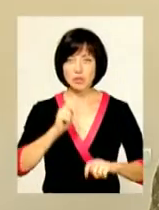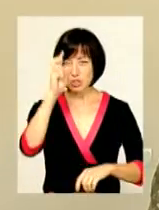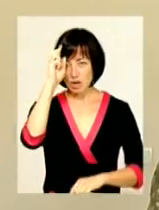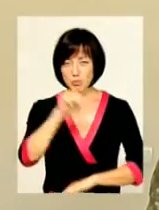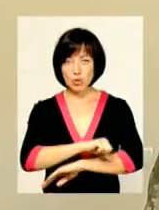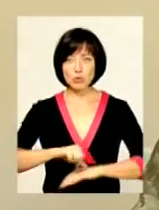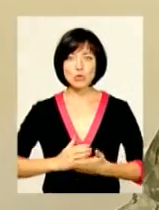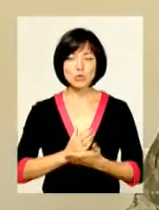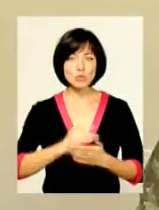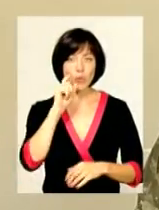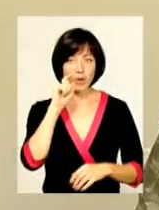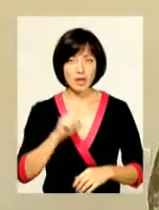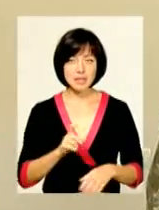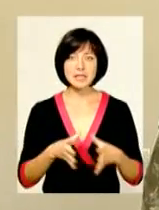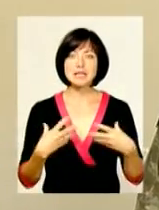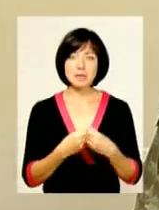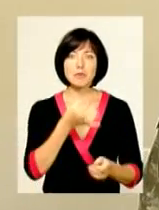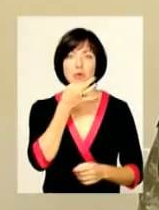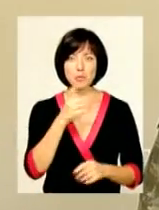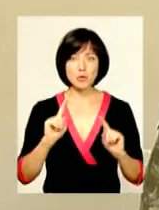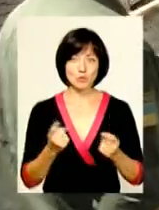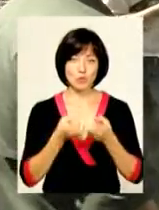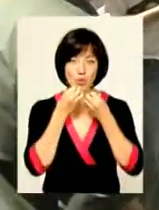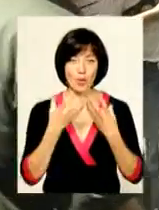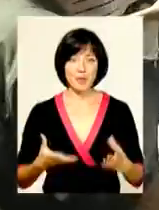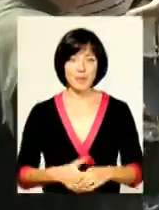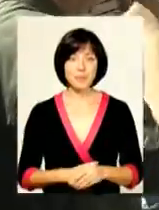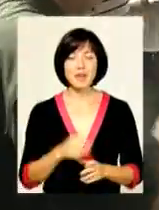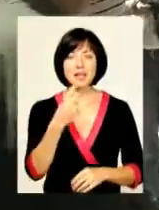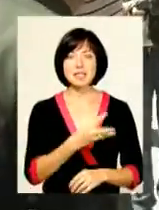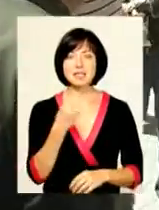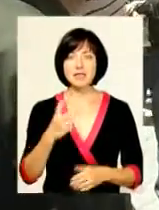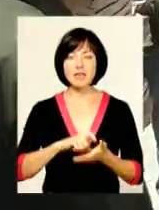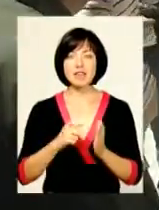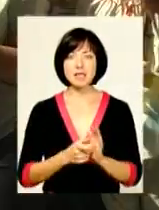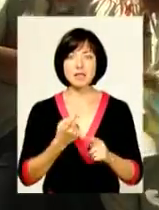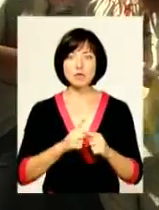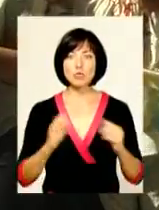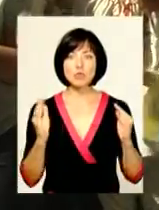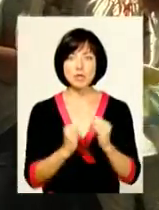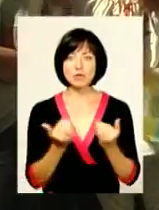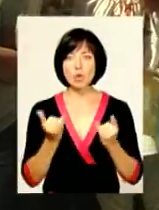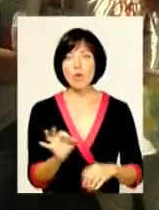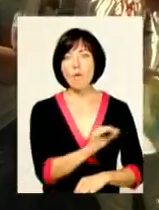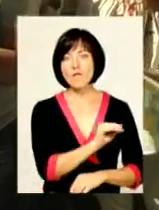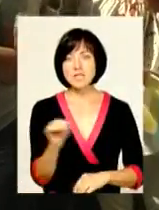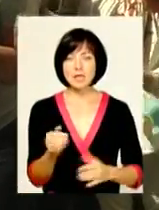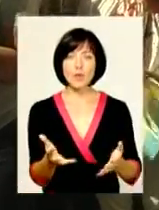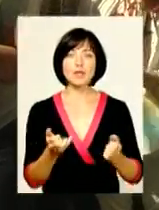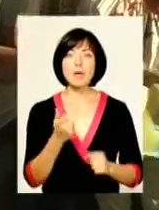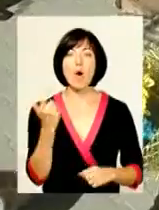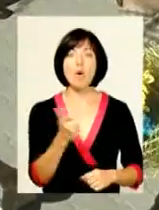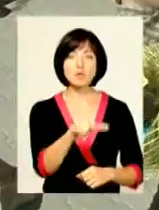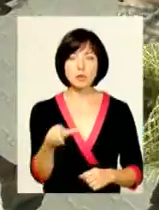прикордонної служби України. Сім'ї подобається, дуже добре. 32 квартири у цьому будинку сьогодні офіційно отримали